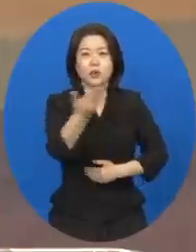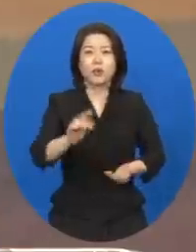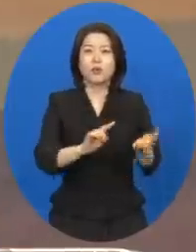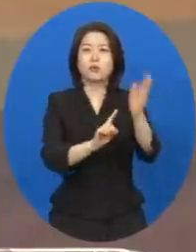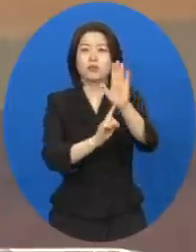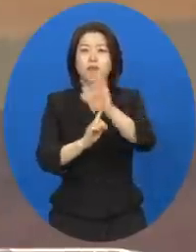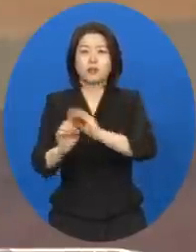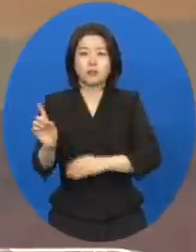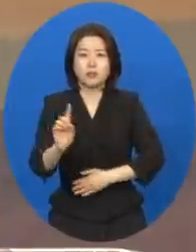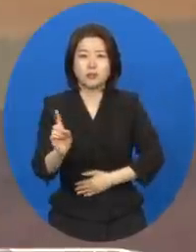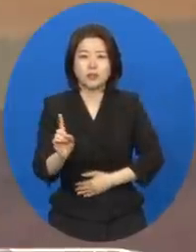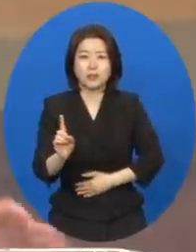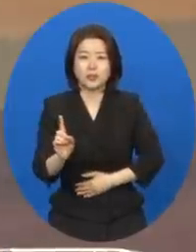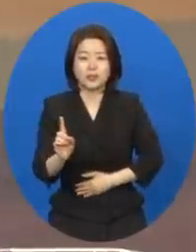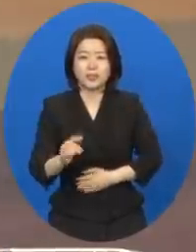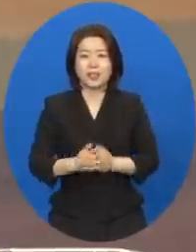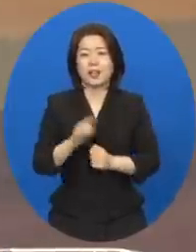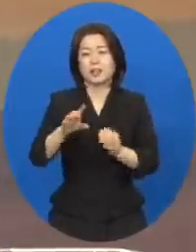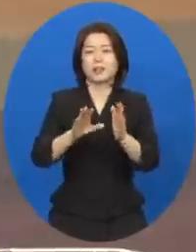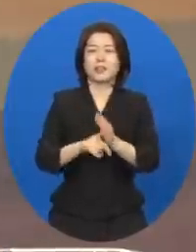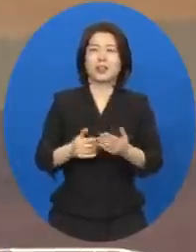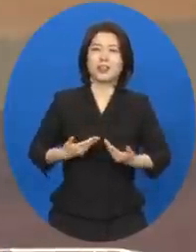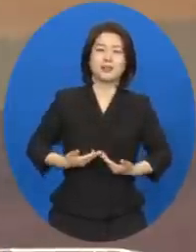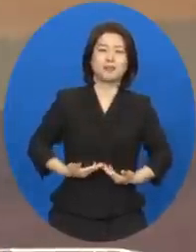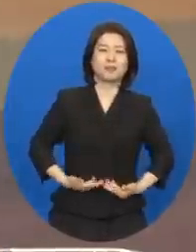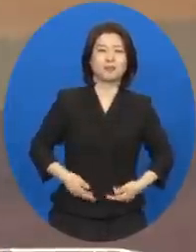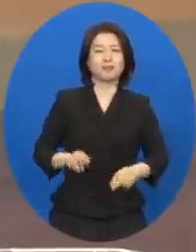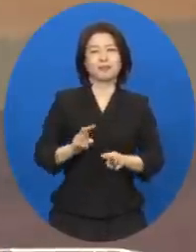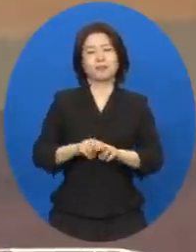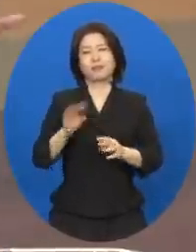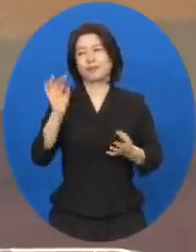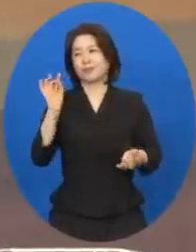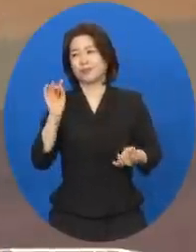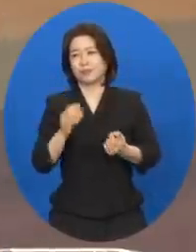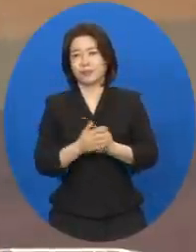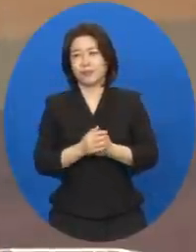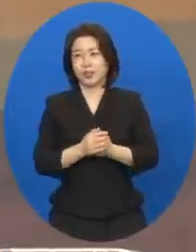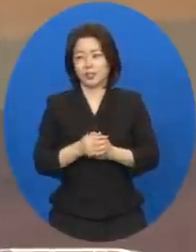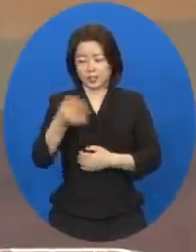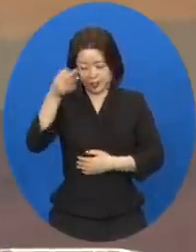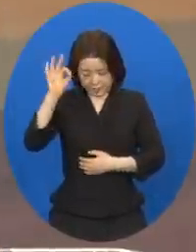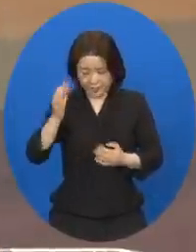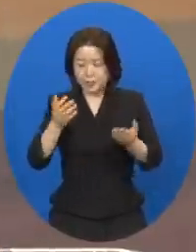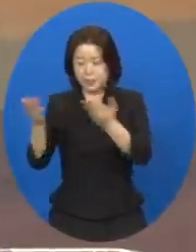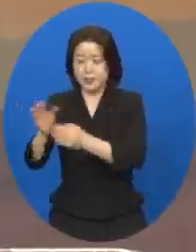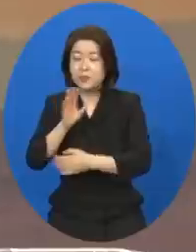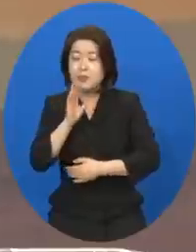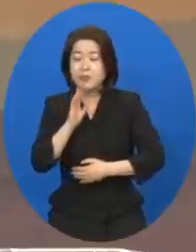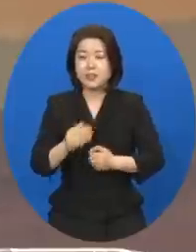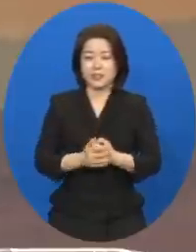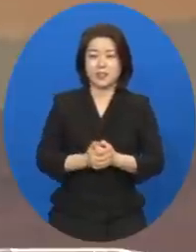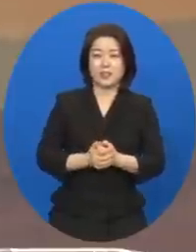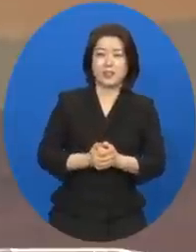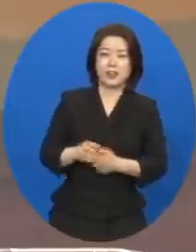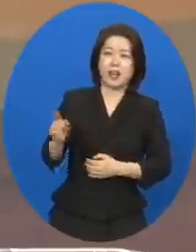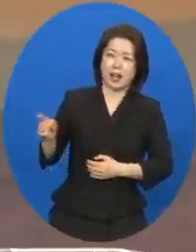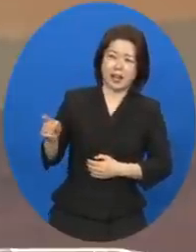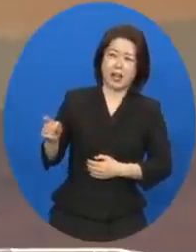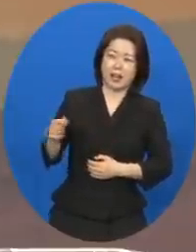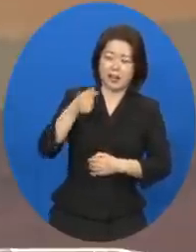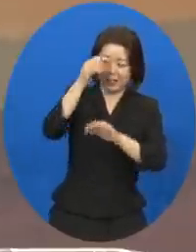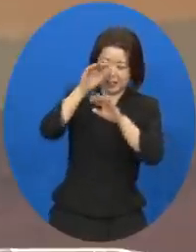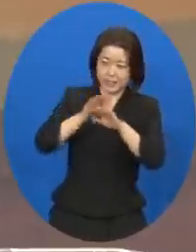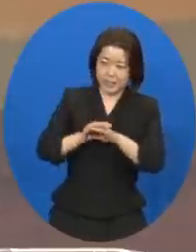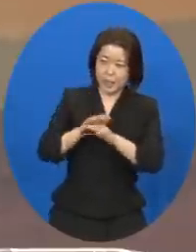반응하세요? 그런 때도 그냥 가만히 앉아있는 분은 인정해 드려요. 아, 그분은 그렇게 예배를